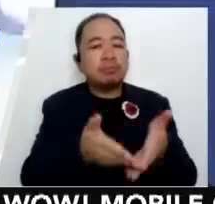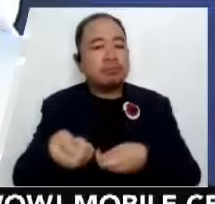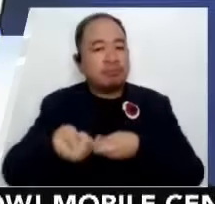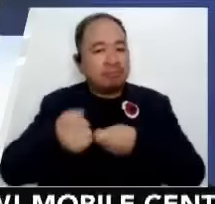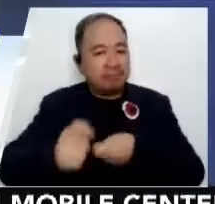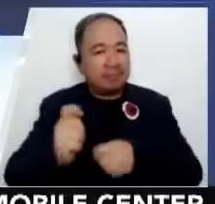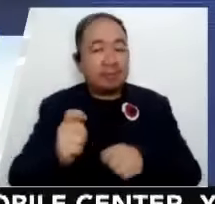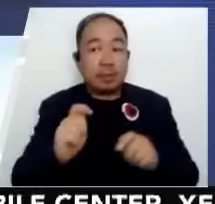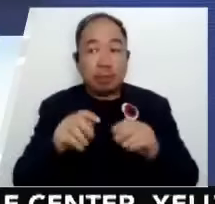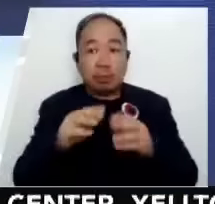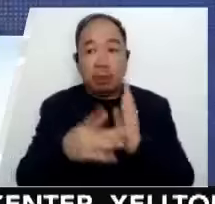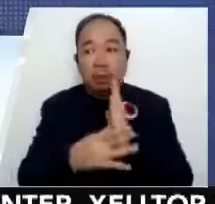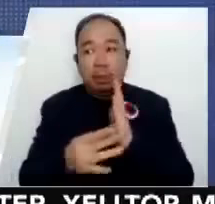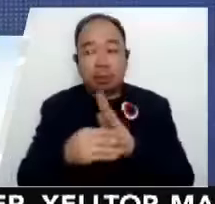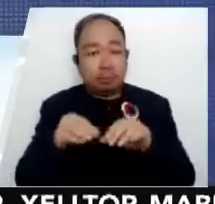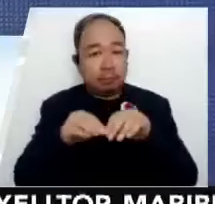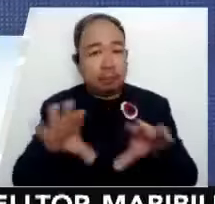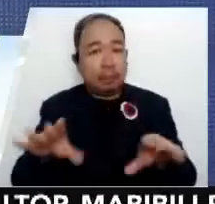Agriculture.